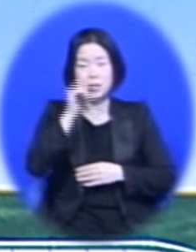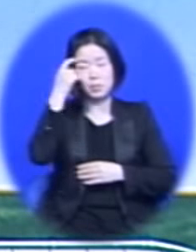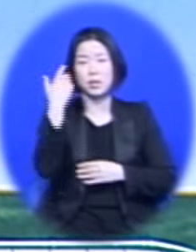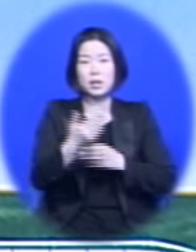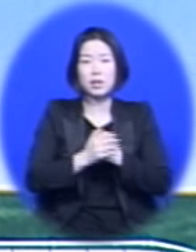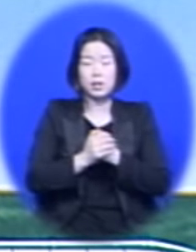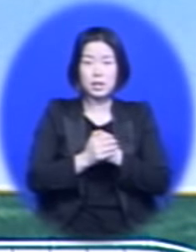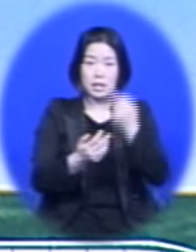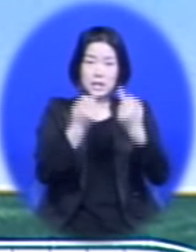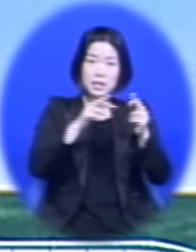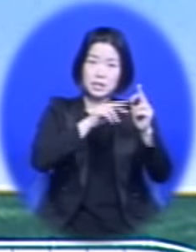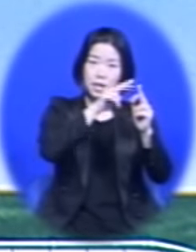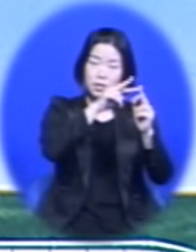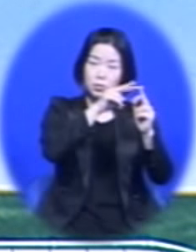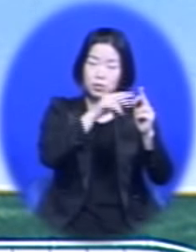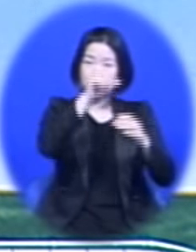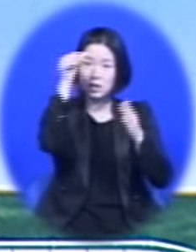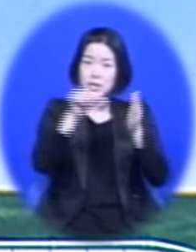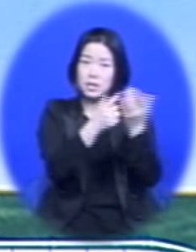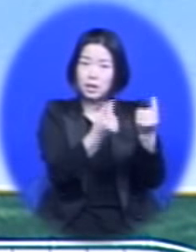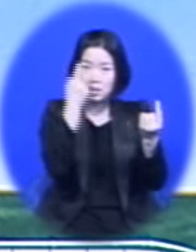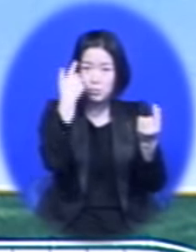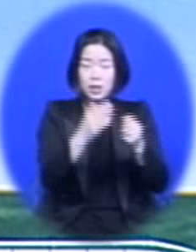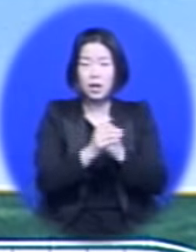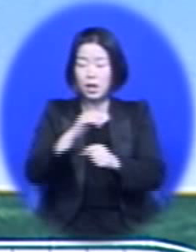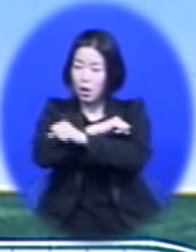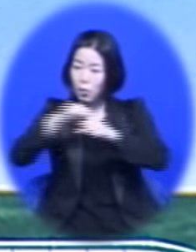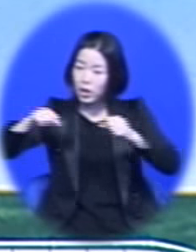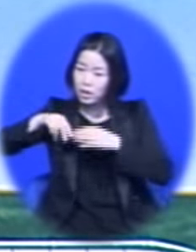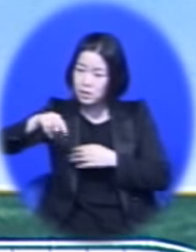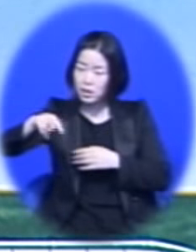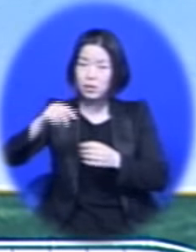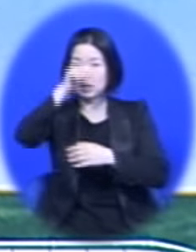산을 오르는 것이 인생 같습니까? 광야를 지나는 게 인생 같습니까?